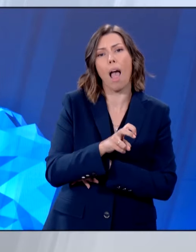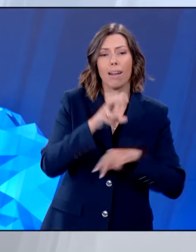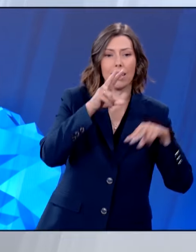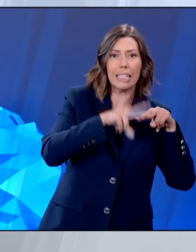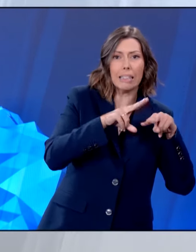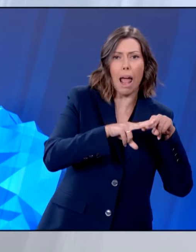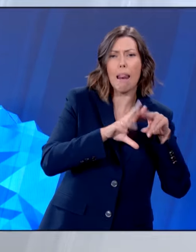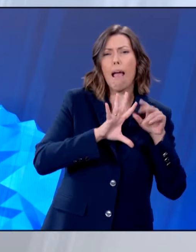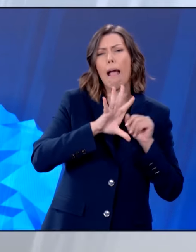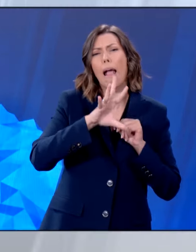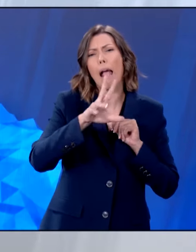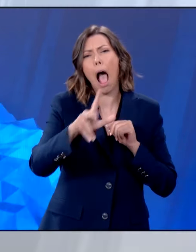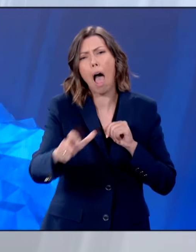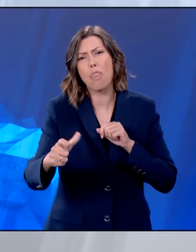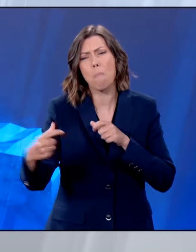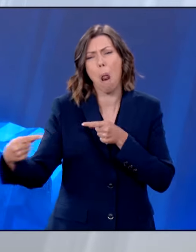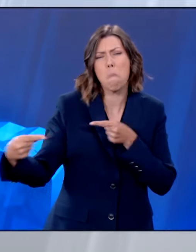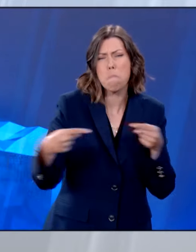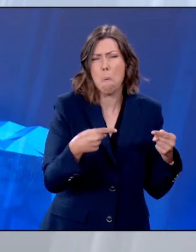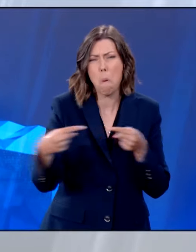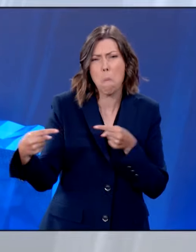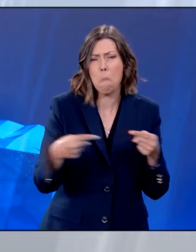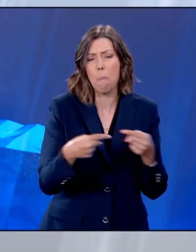ανταλλάσσουν καθημερινά πυρά.